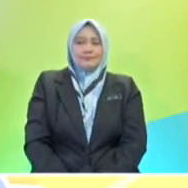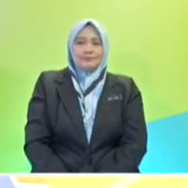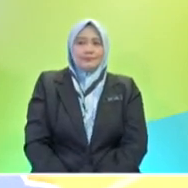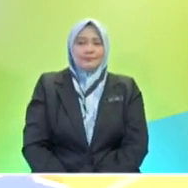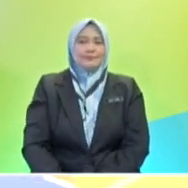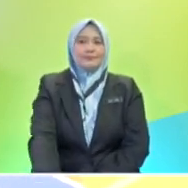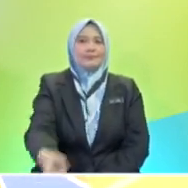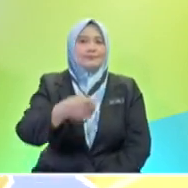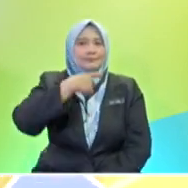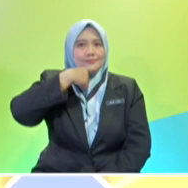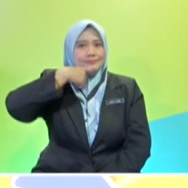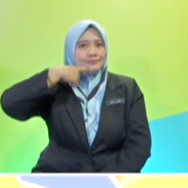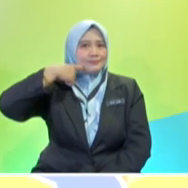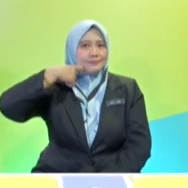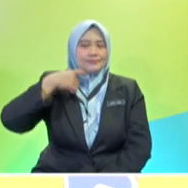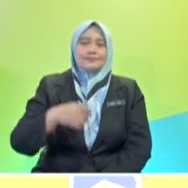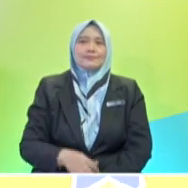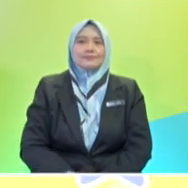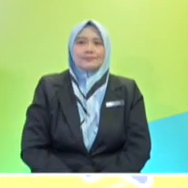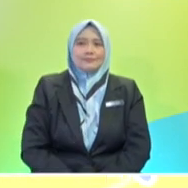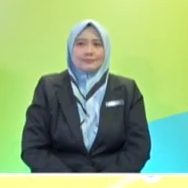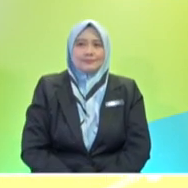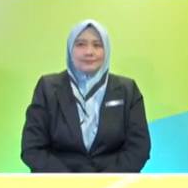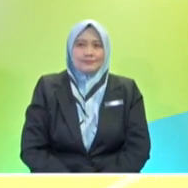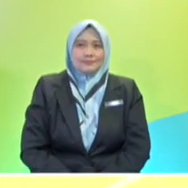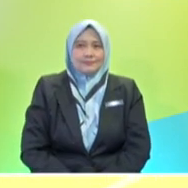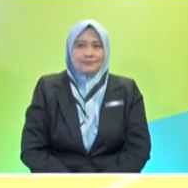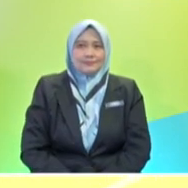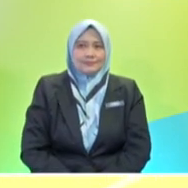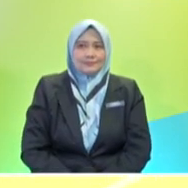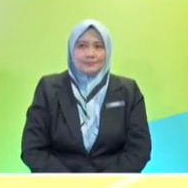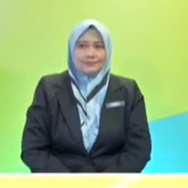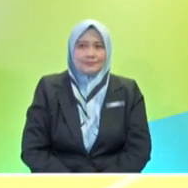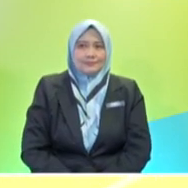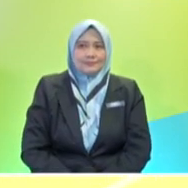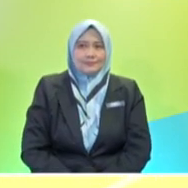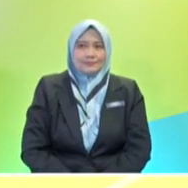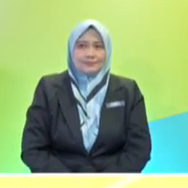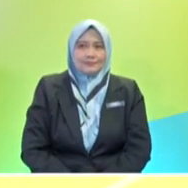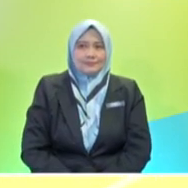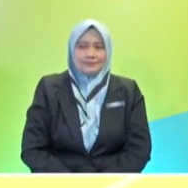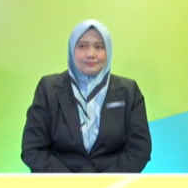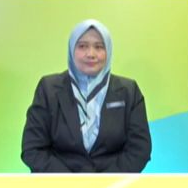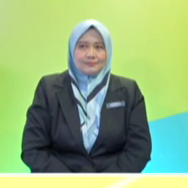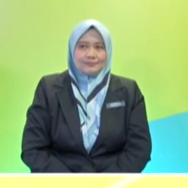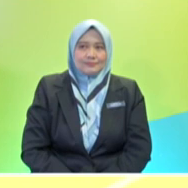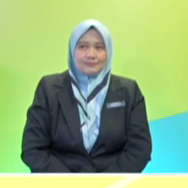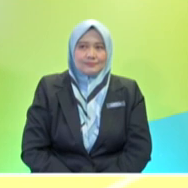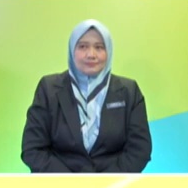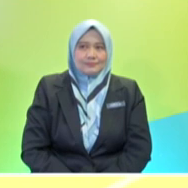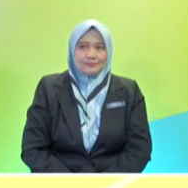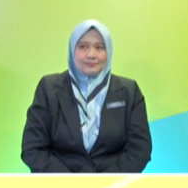Kering. Kering. Ha, kumpulan selamat kering. Perlu mengeja perkataan kering. Ya.